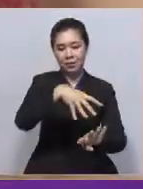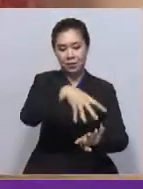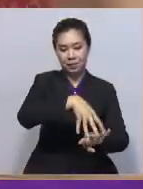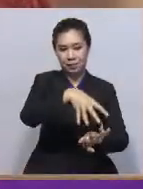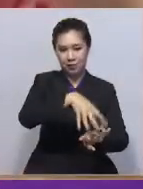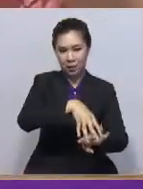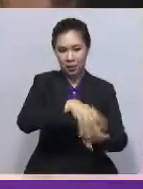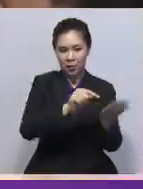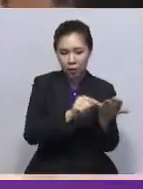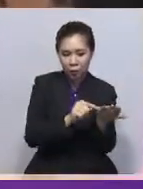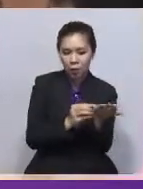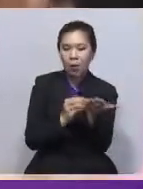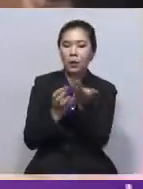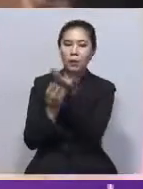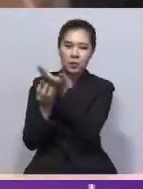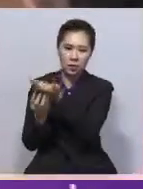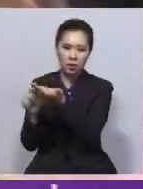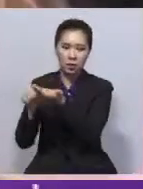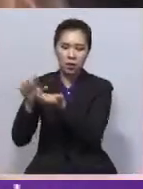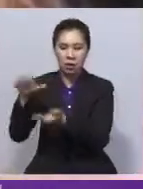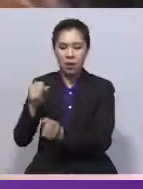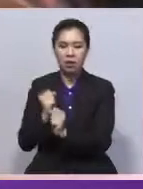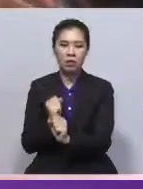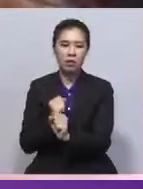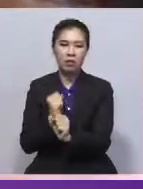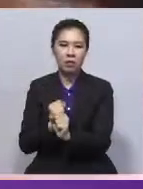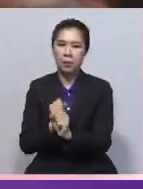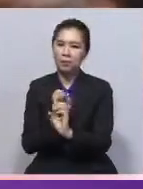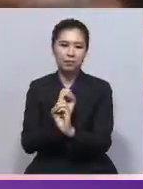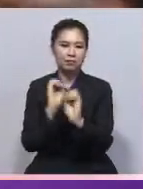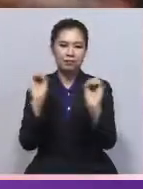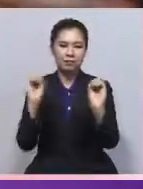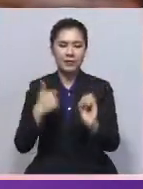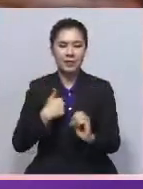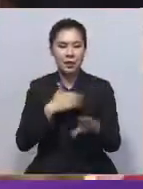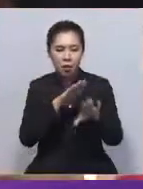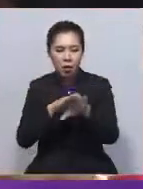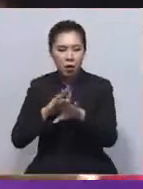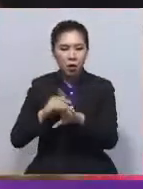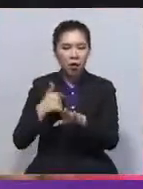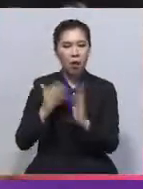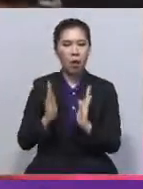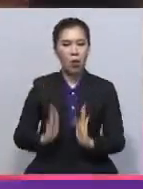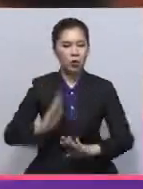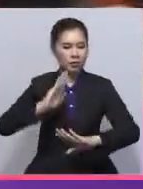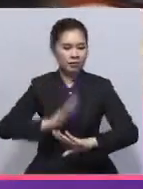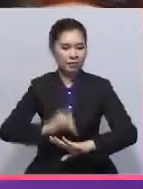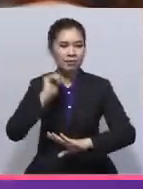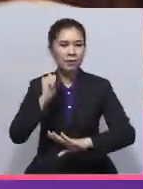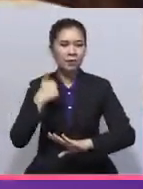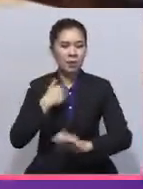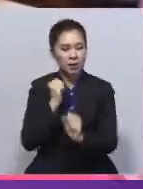ายซึ่งในขณะนั้นแทบไม่มีผู้ใดทำได้ทรงให้ติดตามหาคนถ่ายทอดฝึกฝนนับ